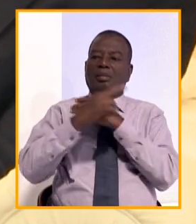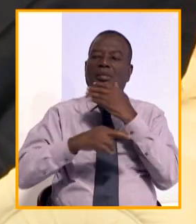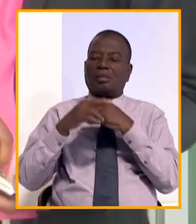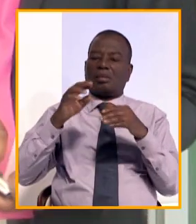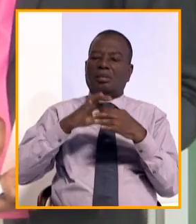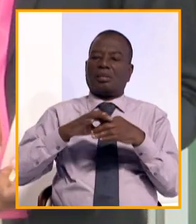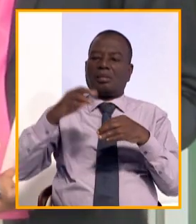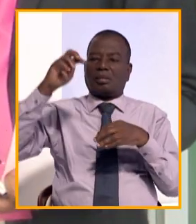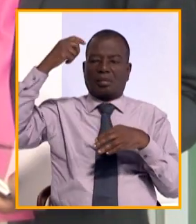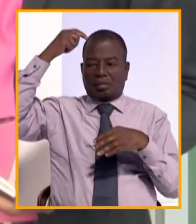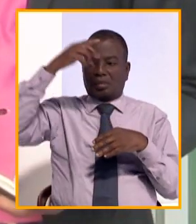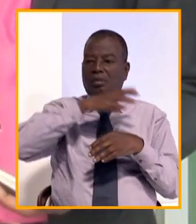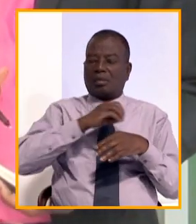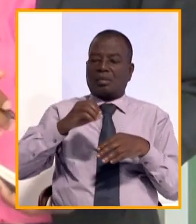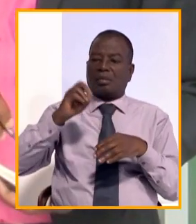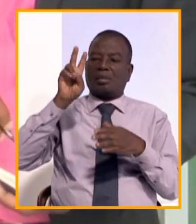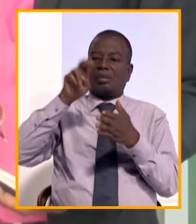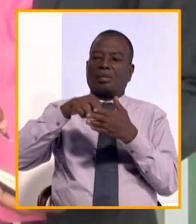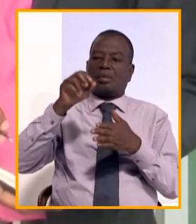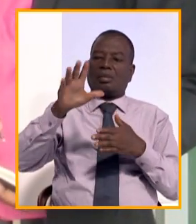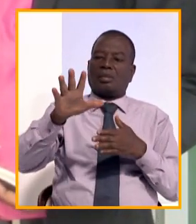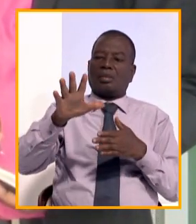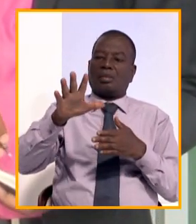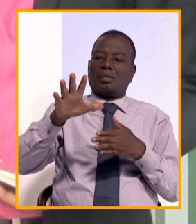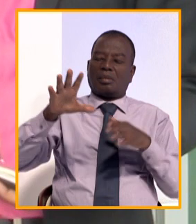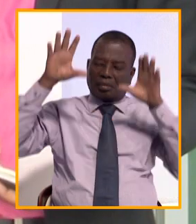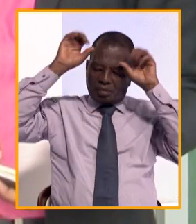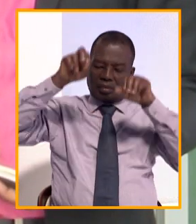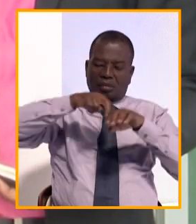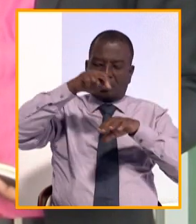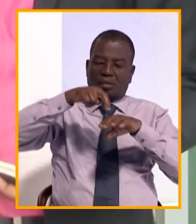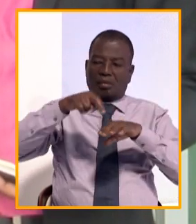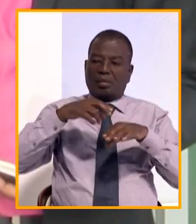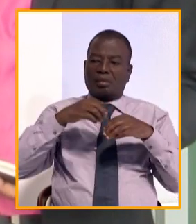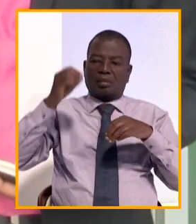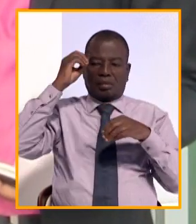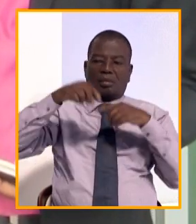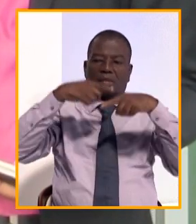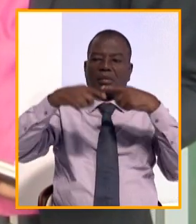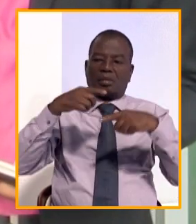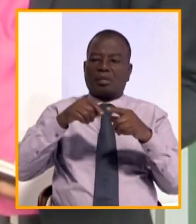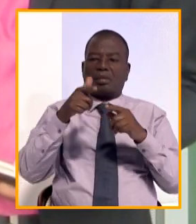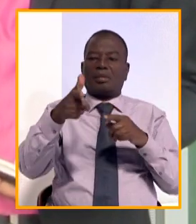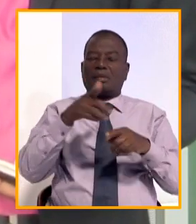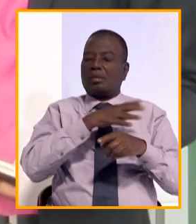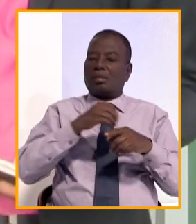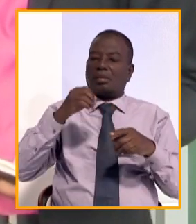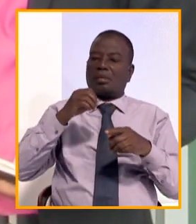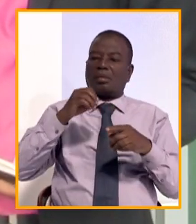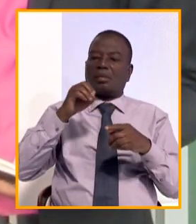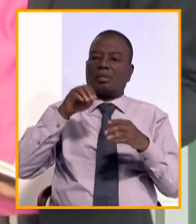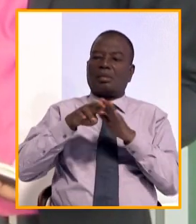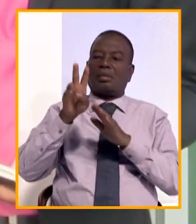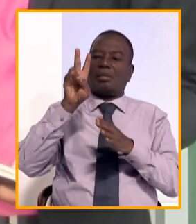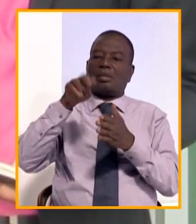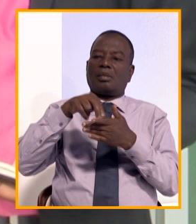du mieux que je peux. En 2015, le président de la République, Alassane Ouattara, s'est rendu en Turquie. Et en 2016,